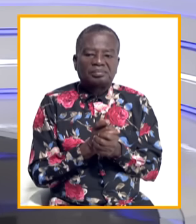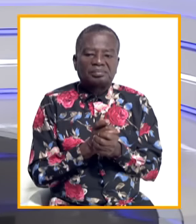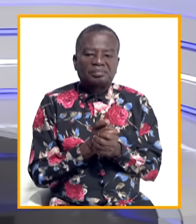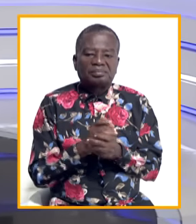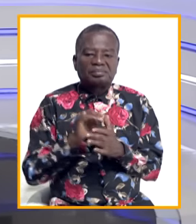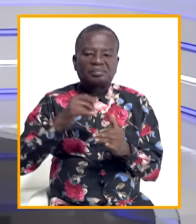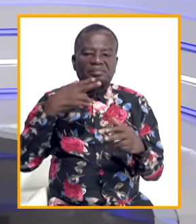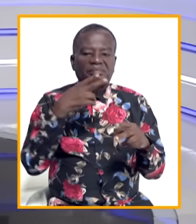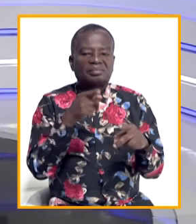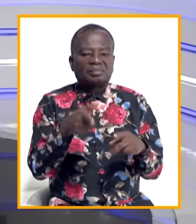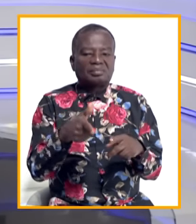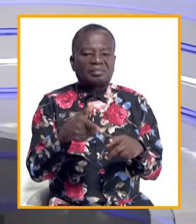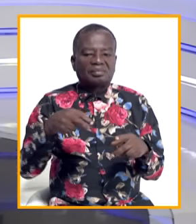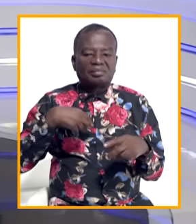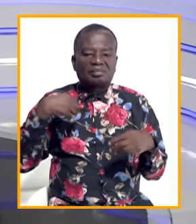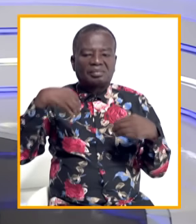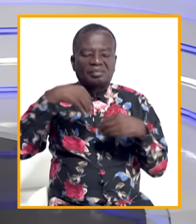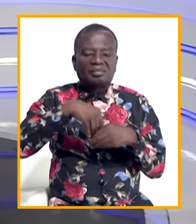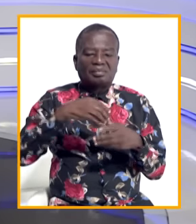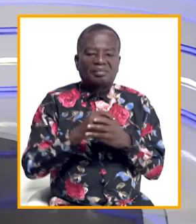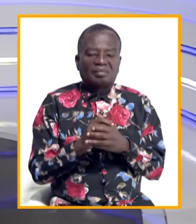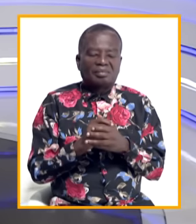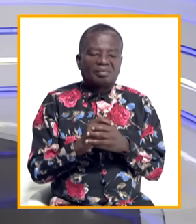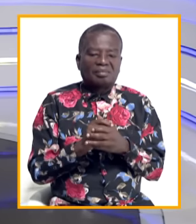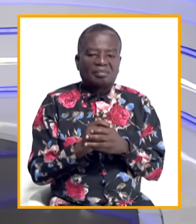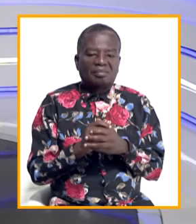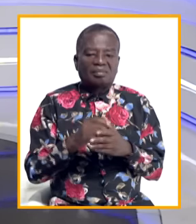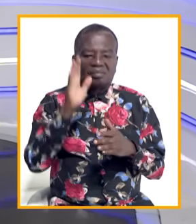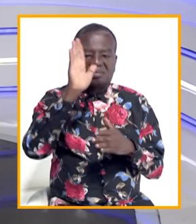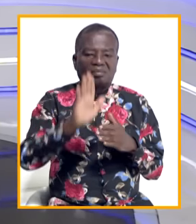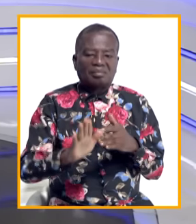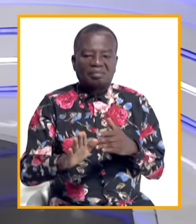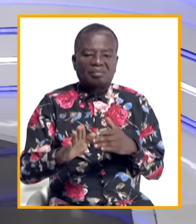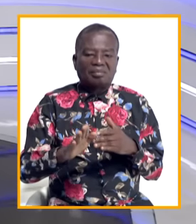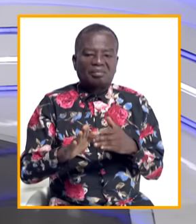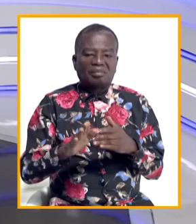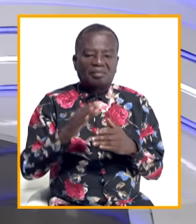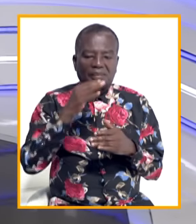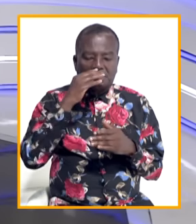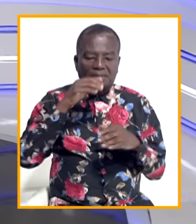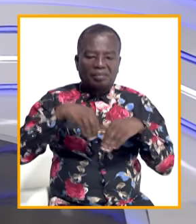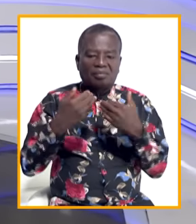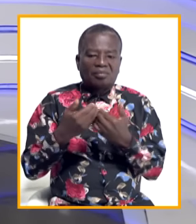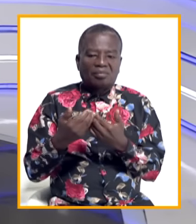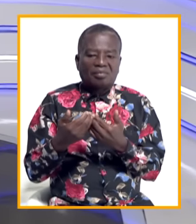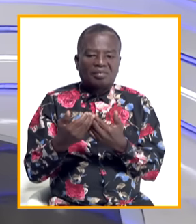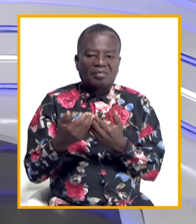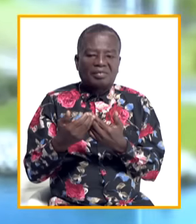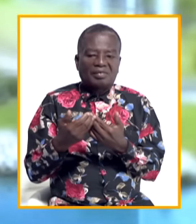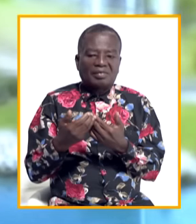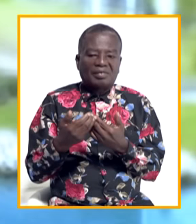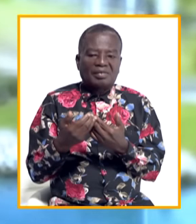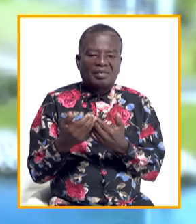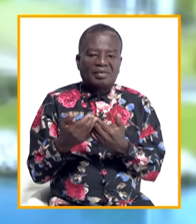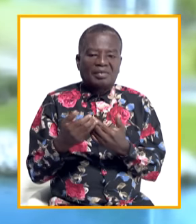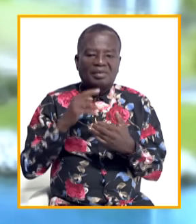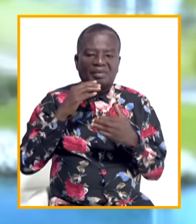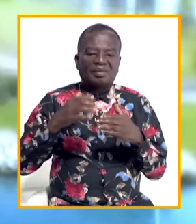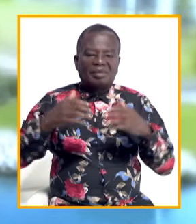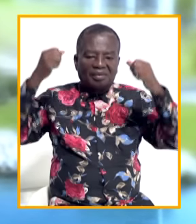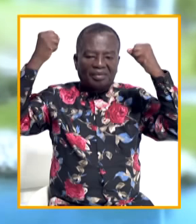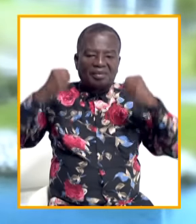Il est là, il nous a rejoint dans ce studio. Samuel Mech, bonjour. Bonjour Régis. Bienvenue. Merci. Comment se porte la planète sport,